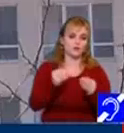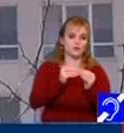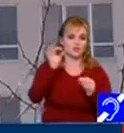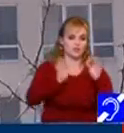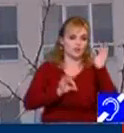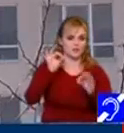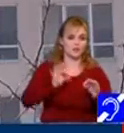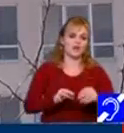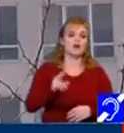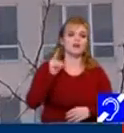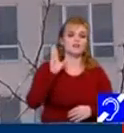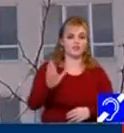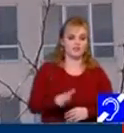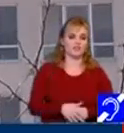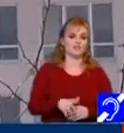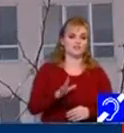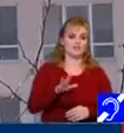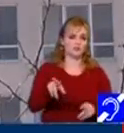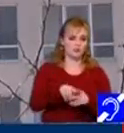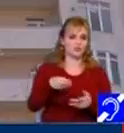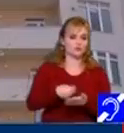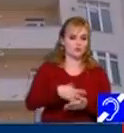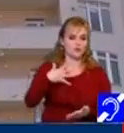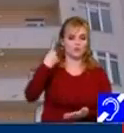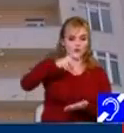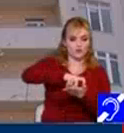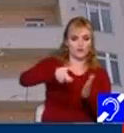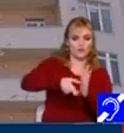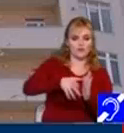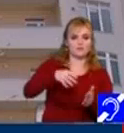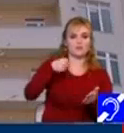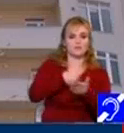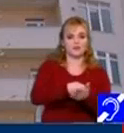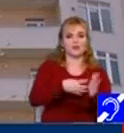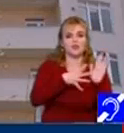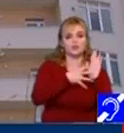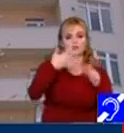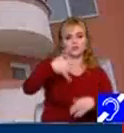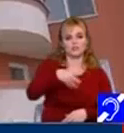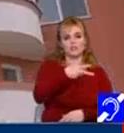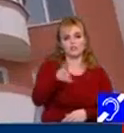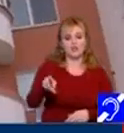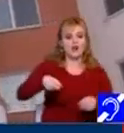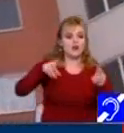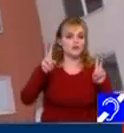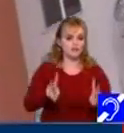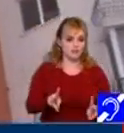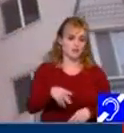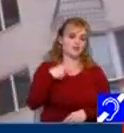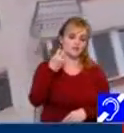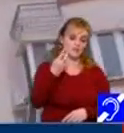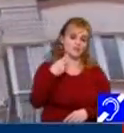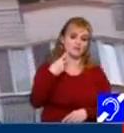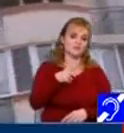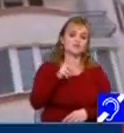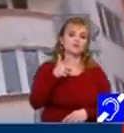10% și apartamentele la cheie se vor scumpi. Prețul pentru un metru pătrat va fi de până la 950 de euro. Experții imobiliari ne spun